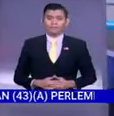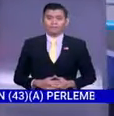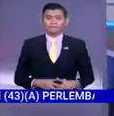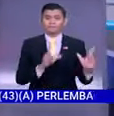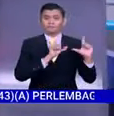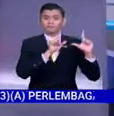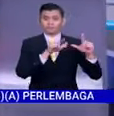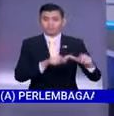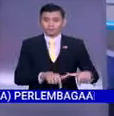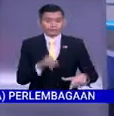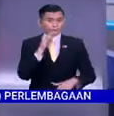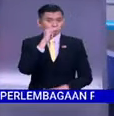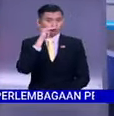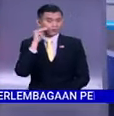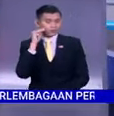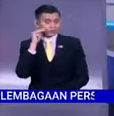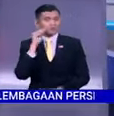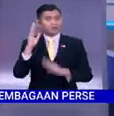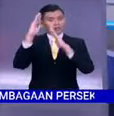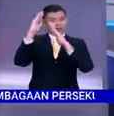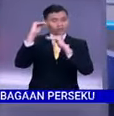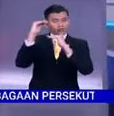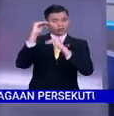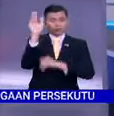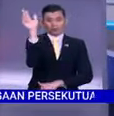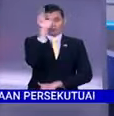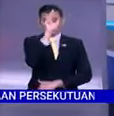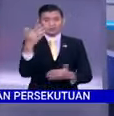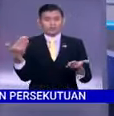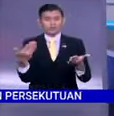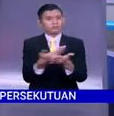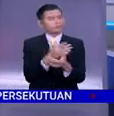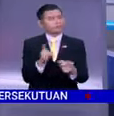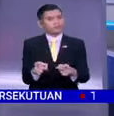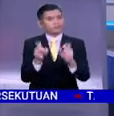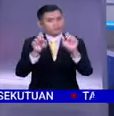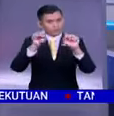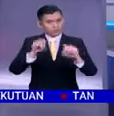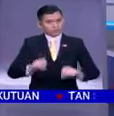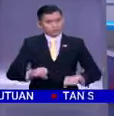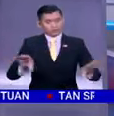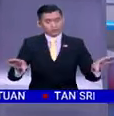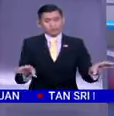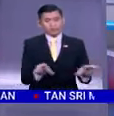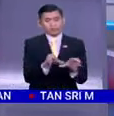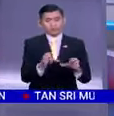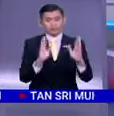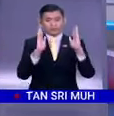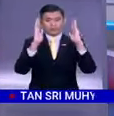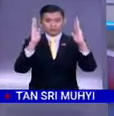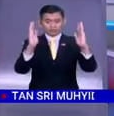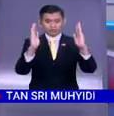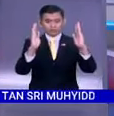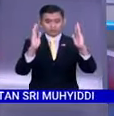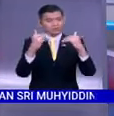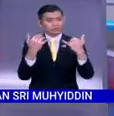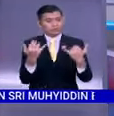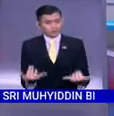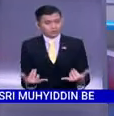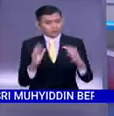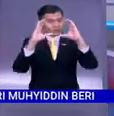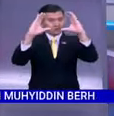Dengan peletakan jawatan itu, Tan Sri Muhyiddin berharap kerajaan baharu dapat segera dibentuk dalam tempoh terdekat. Langkah berkenaan